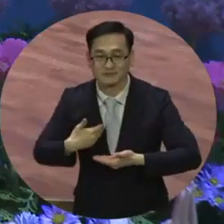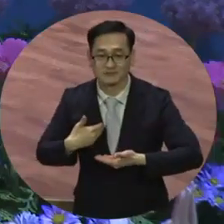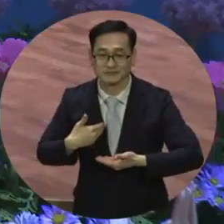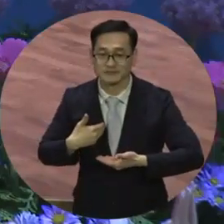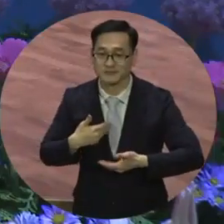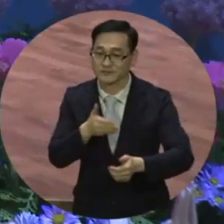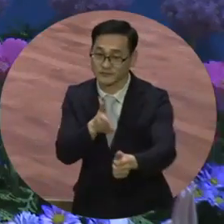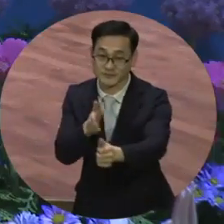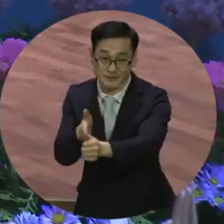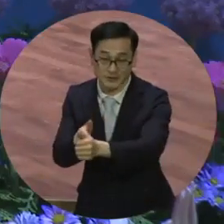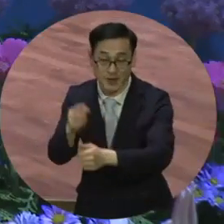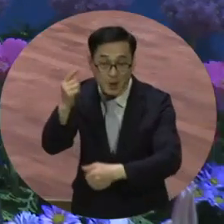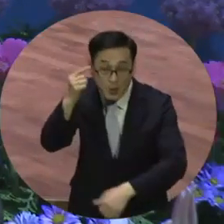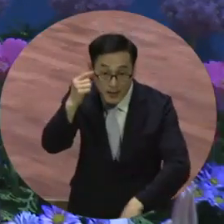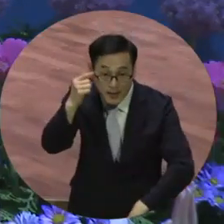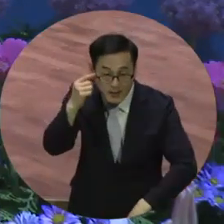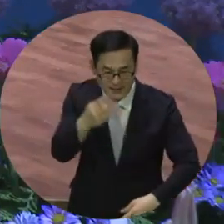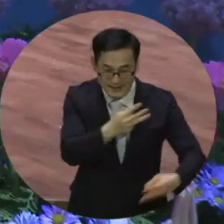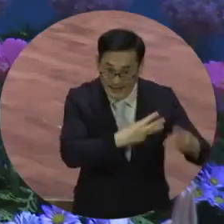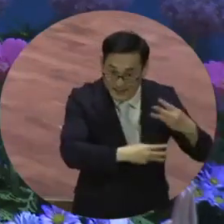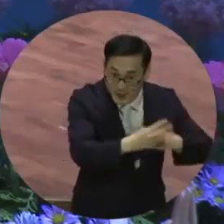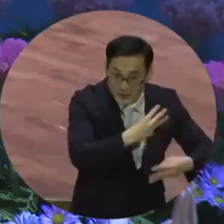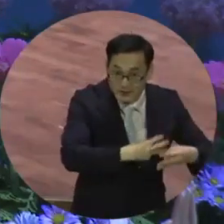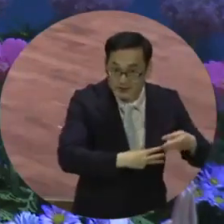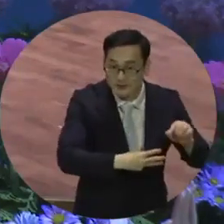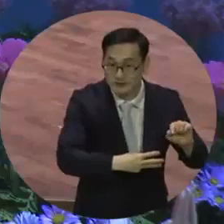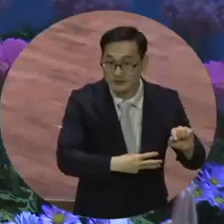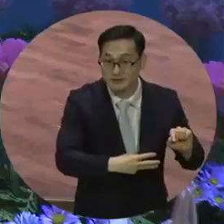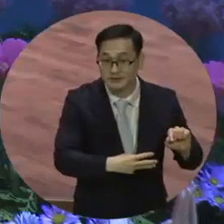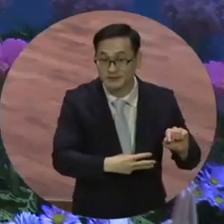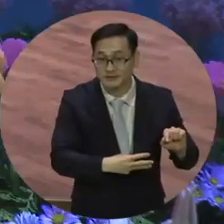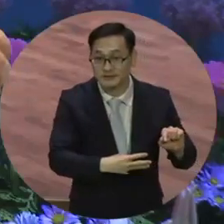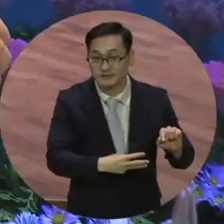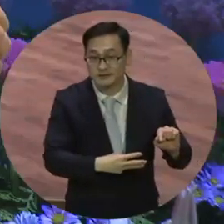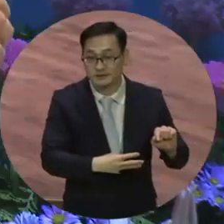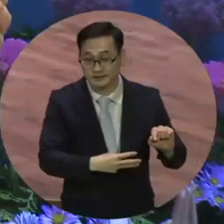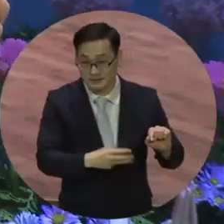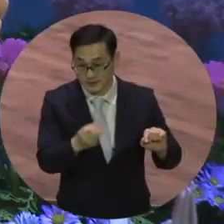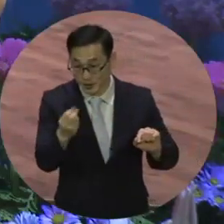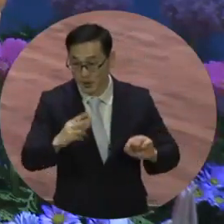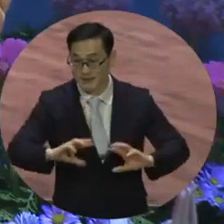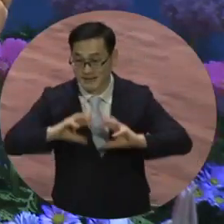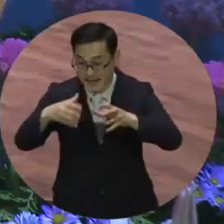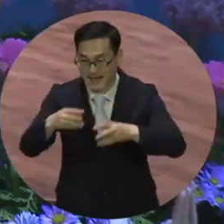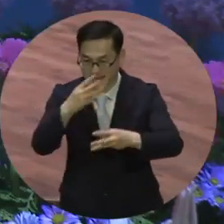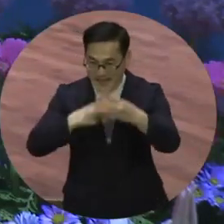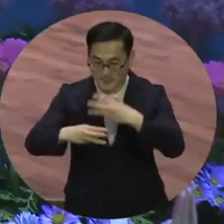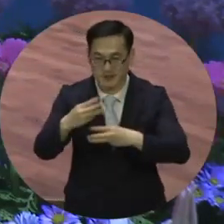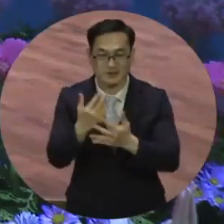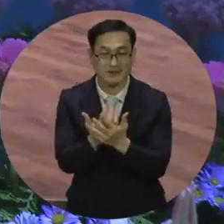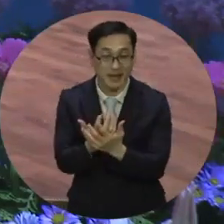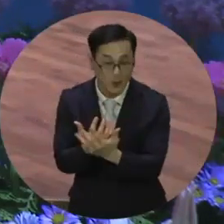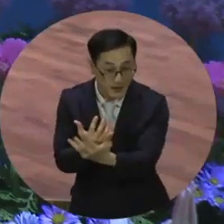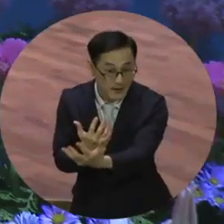뭐냐? 렘넌트들과 지금 WRC 세계 렘넌트 대회를